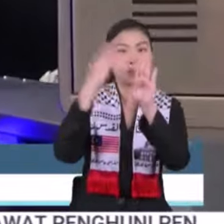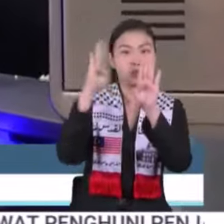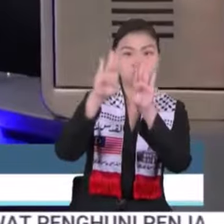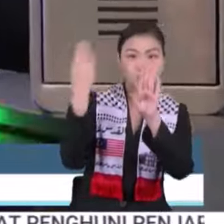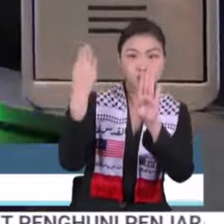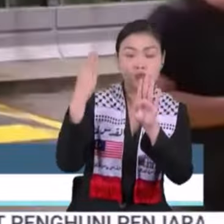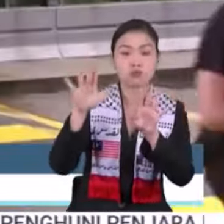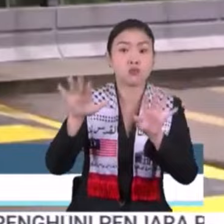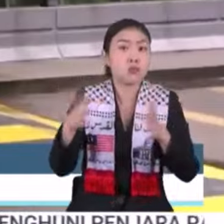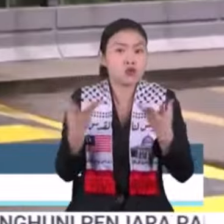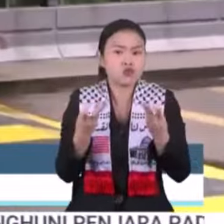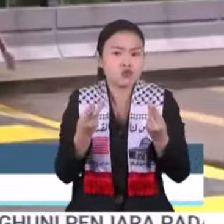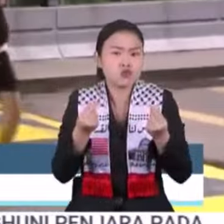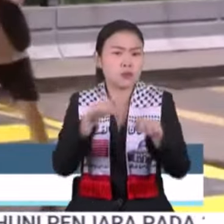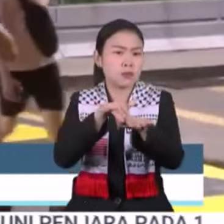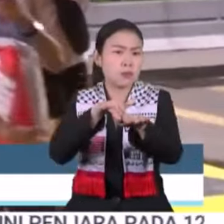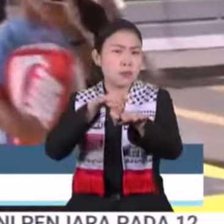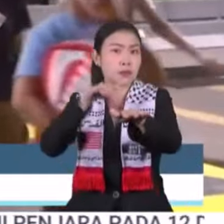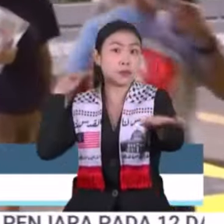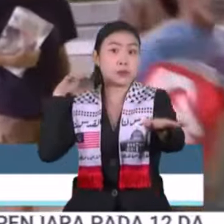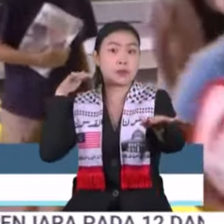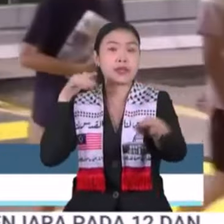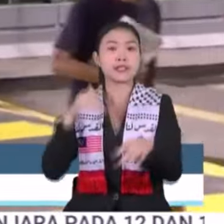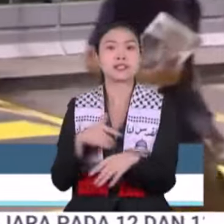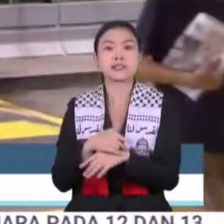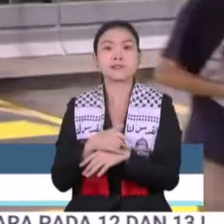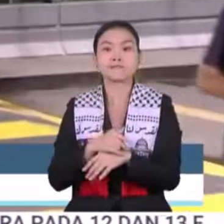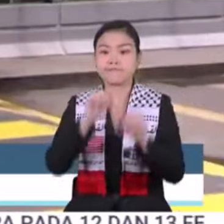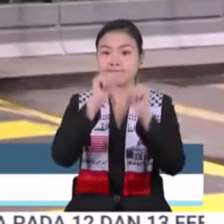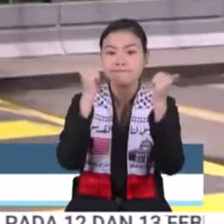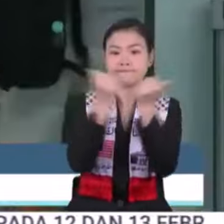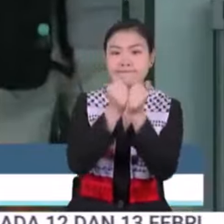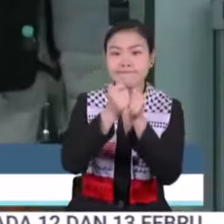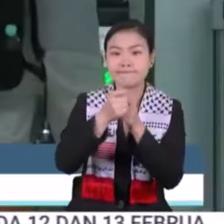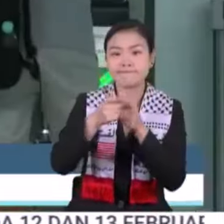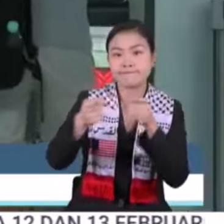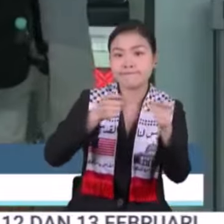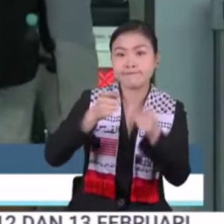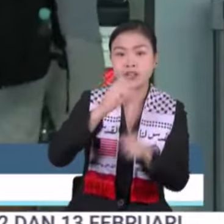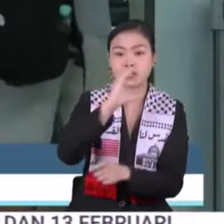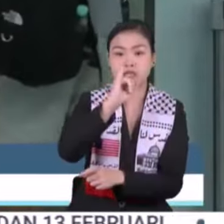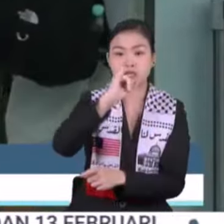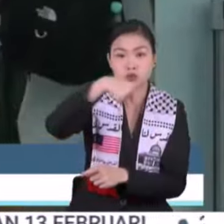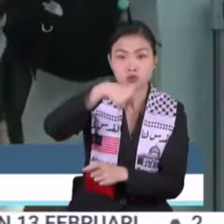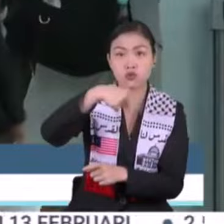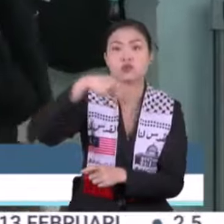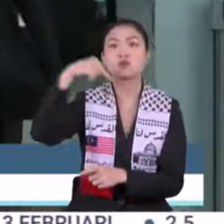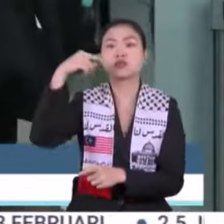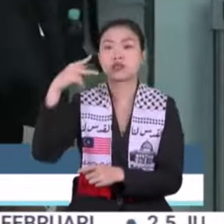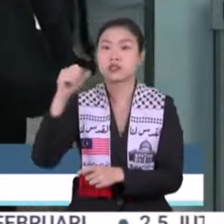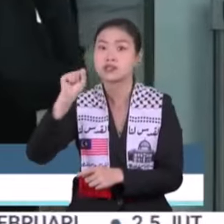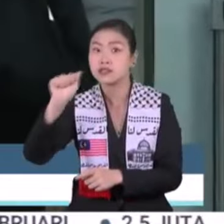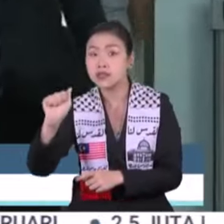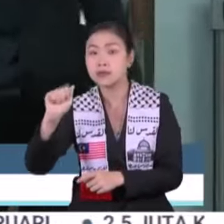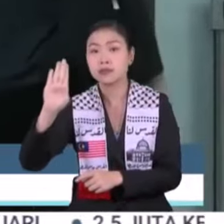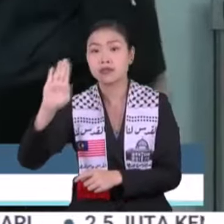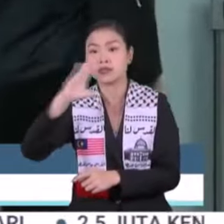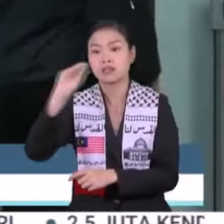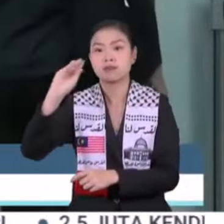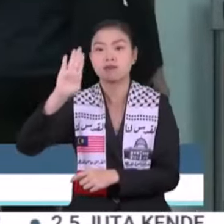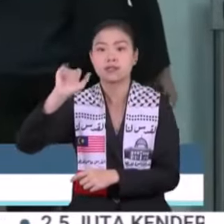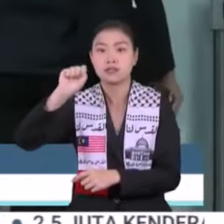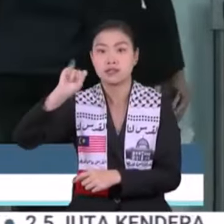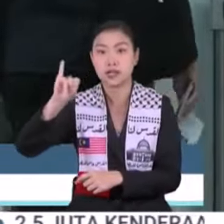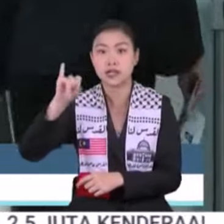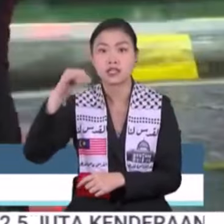trafik agensi kawalan di ciq ksab dan BSI Johor Bahru akan beroperasi sepenuhnya menurut pengarah